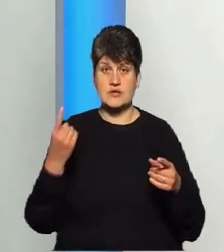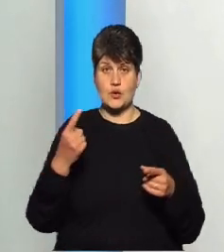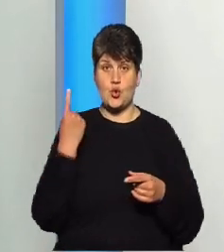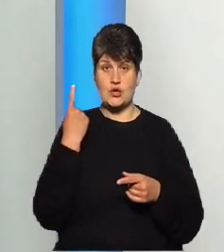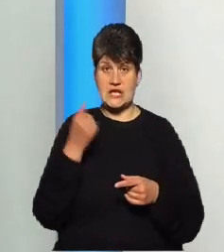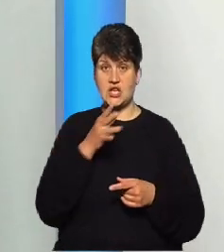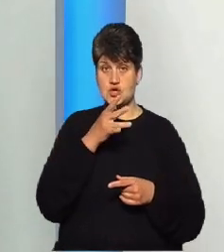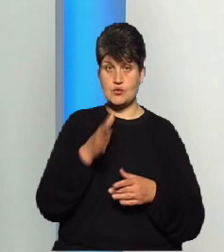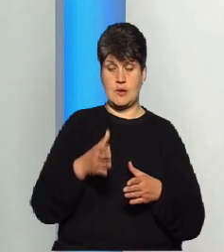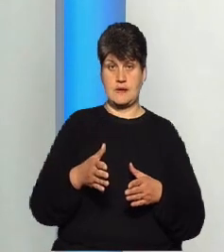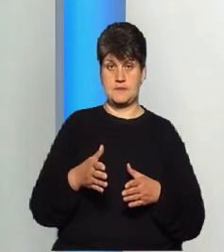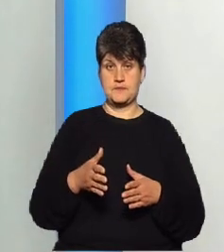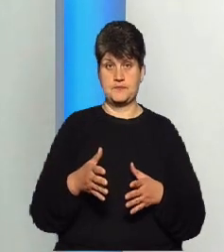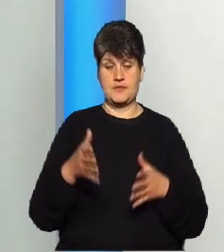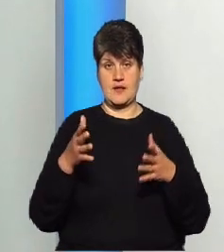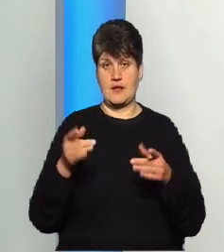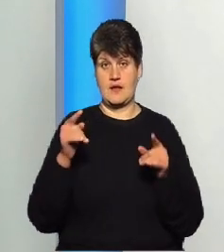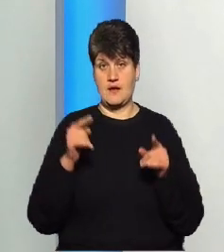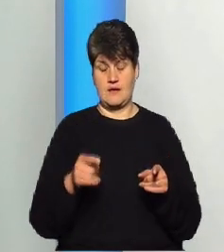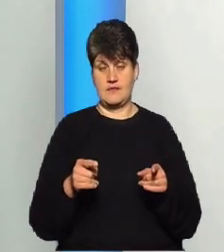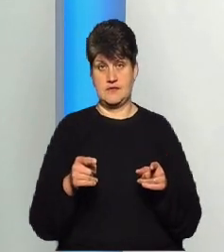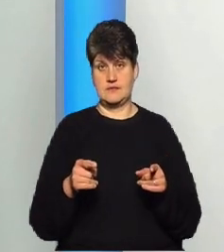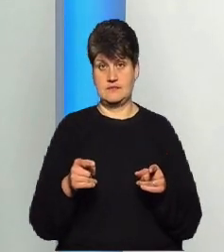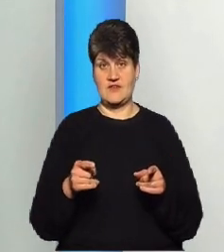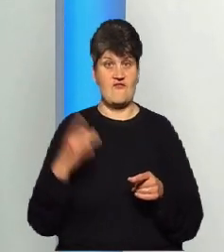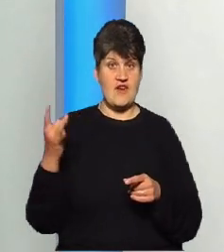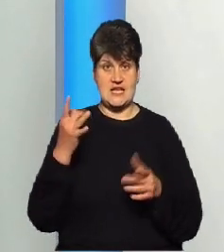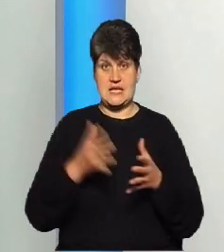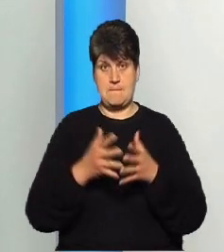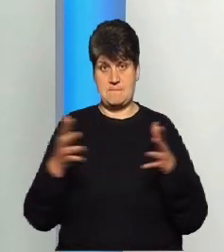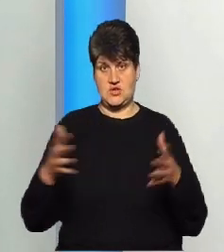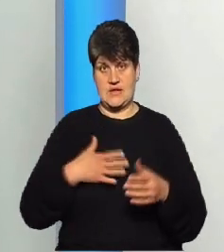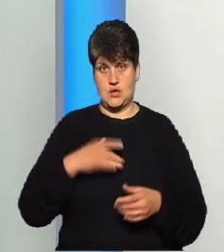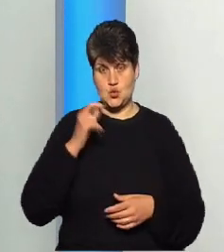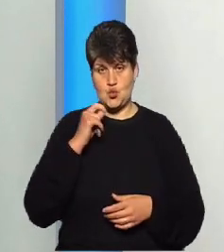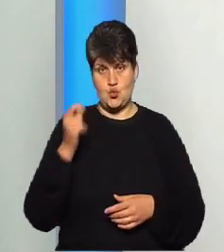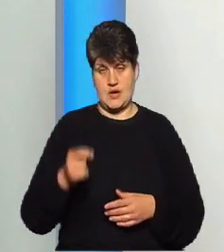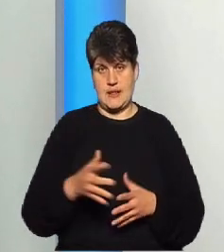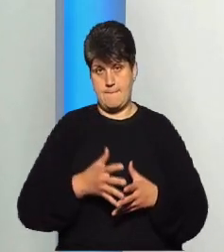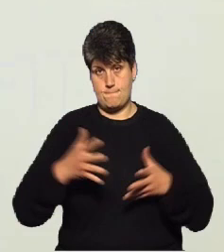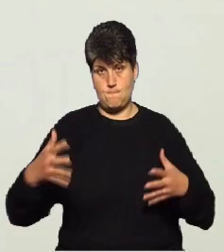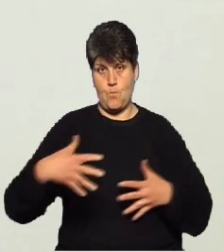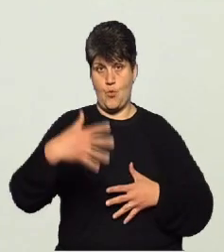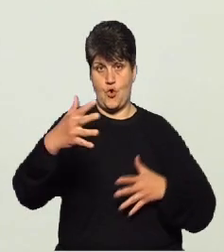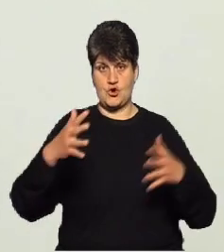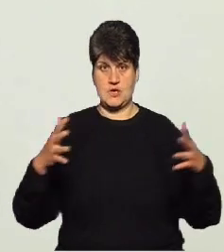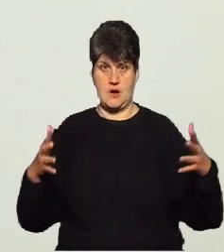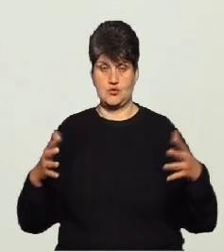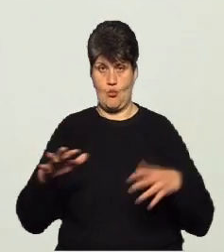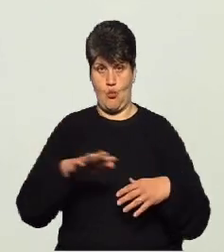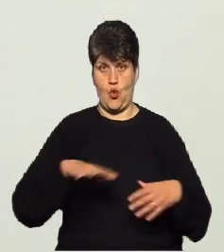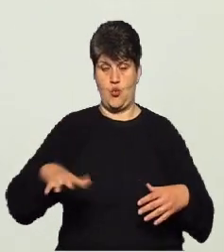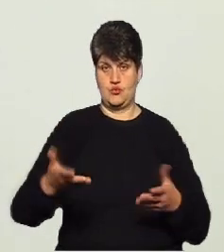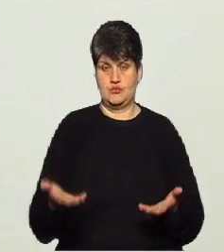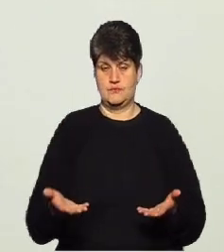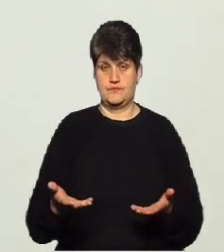ну, в рази більший за нашу Україну протяжністю і за площею. От в нас, в кожної